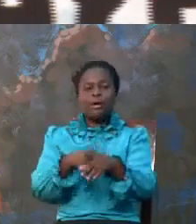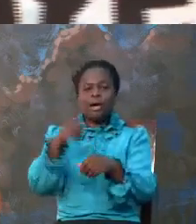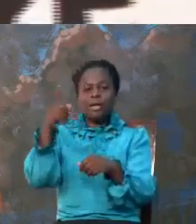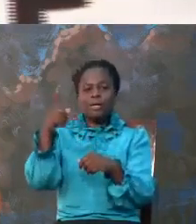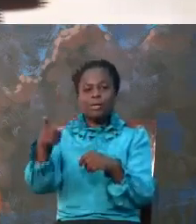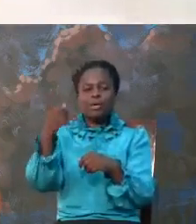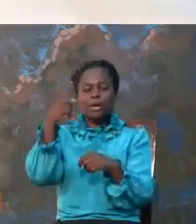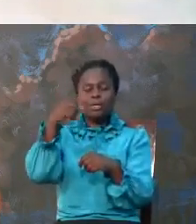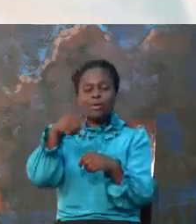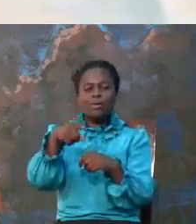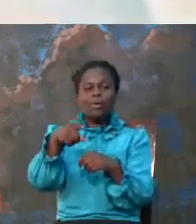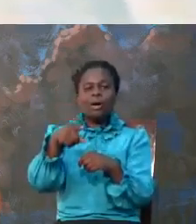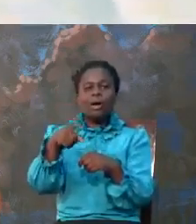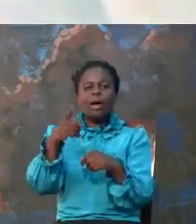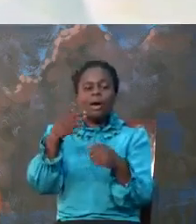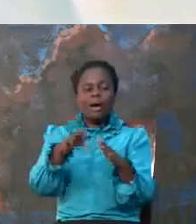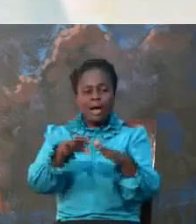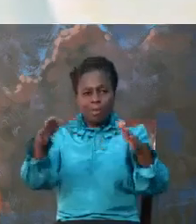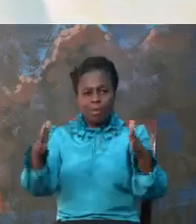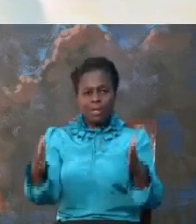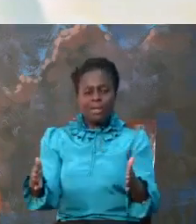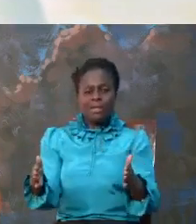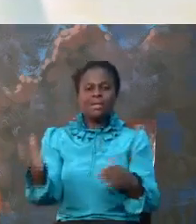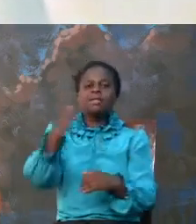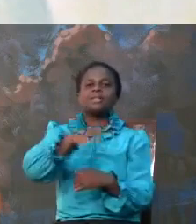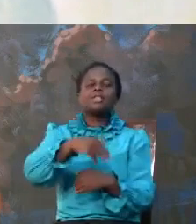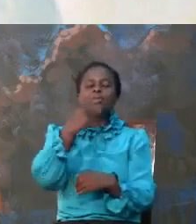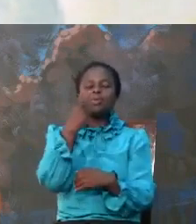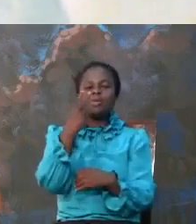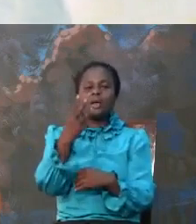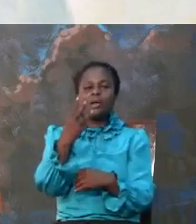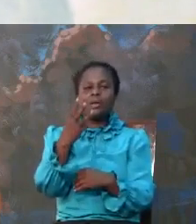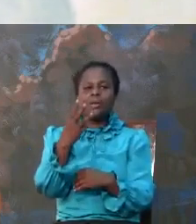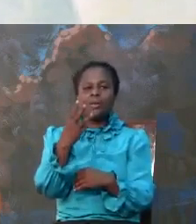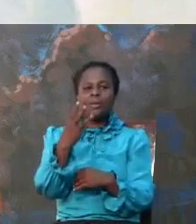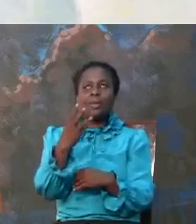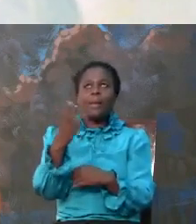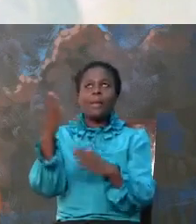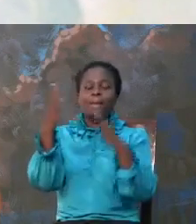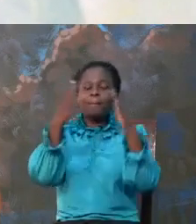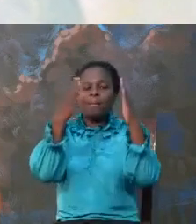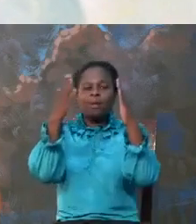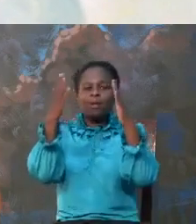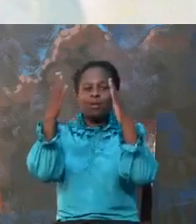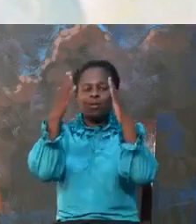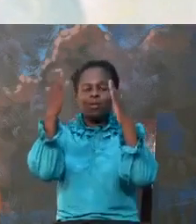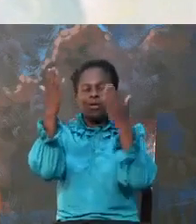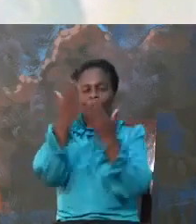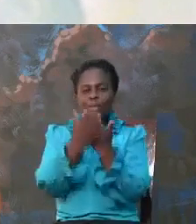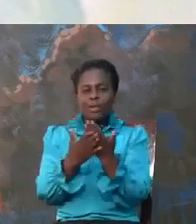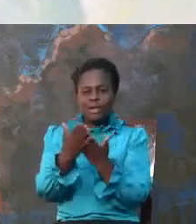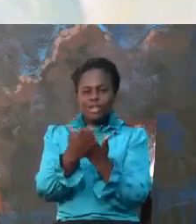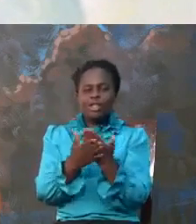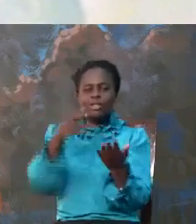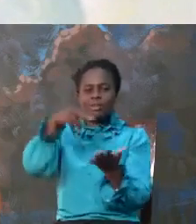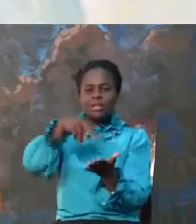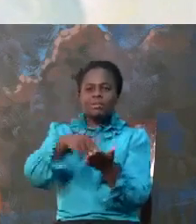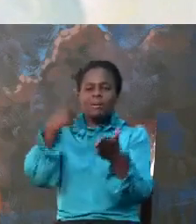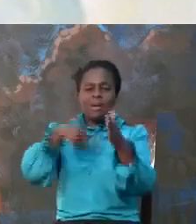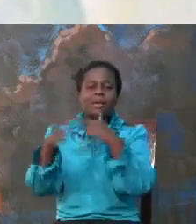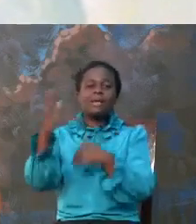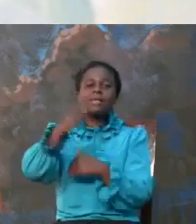moyoni mwa nchi, kaburini kwa siku tatu. Mbinguni zimesimama, duniani zimesimama. Ndani ya siku